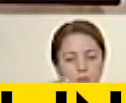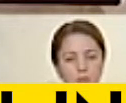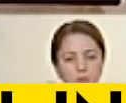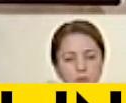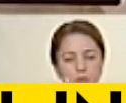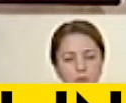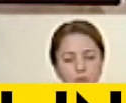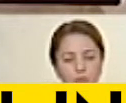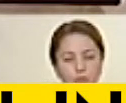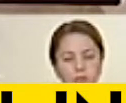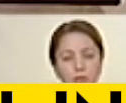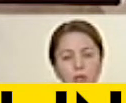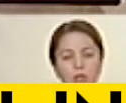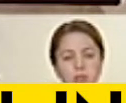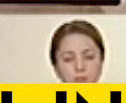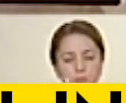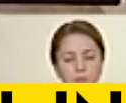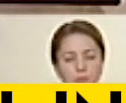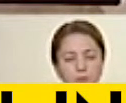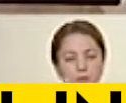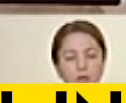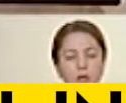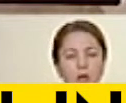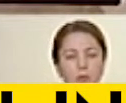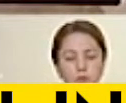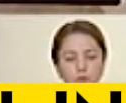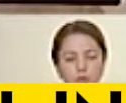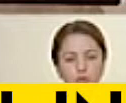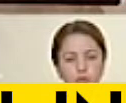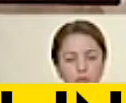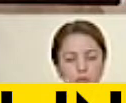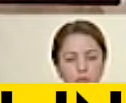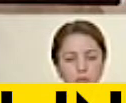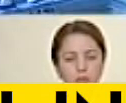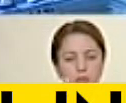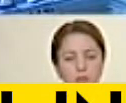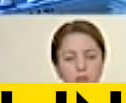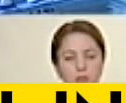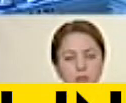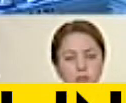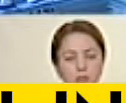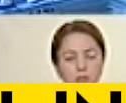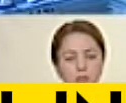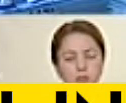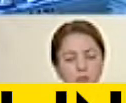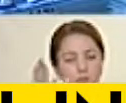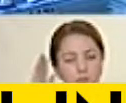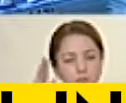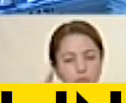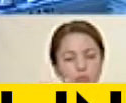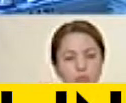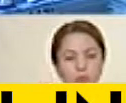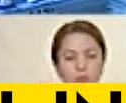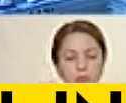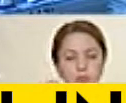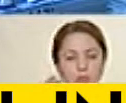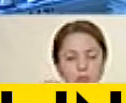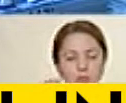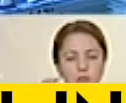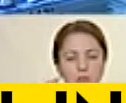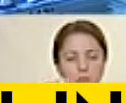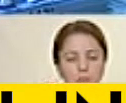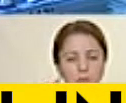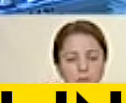demak, temir yo'l hamda avtomobil transporti kiradi. Ikkinchi guruhimiz esa suv transporti. Ya'ni suv transporti asosan